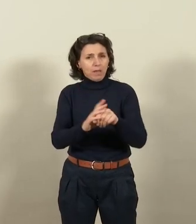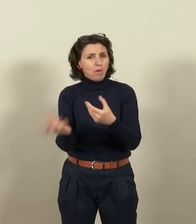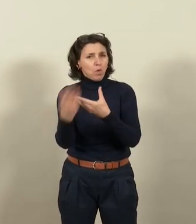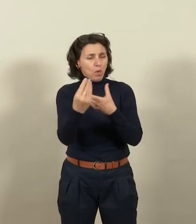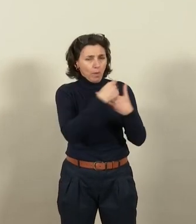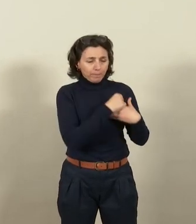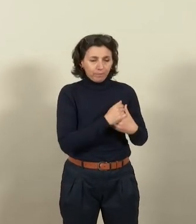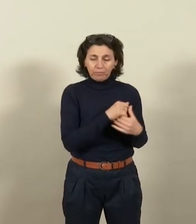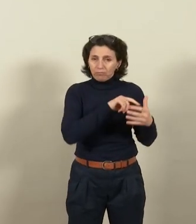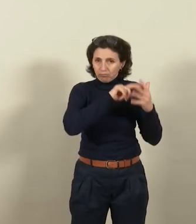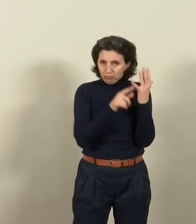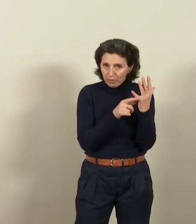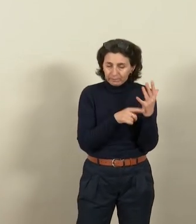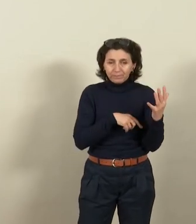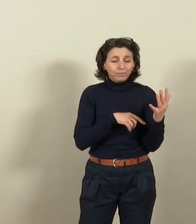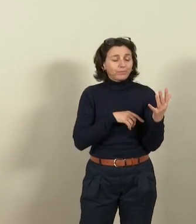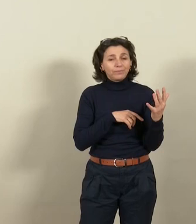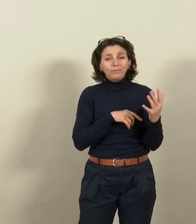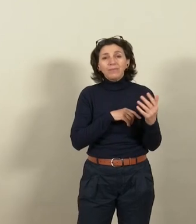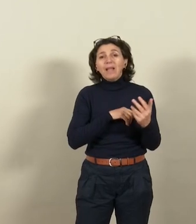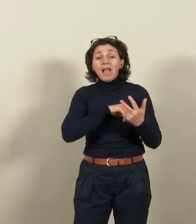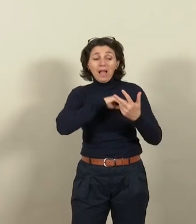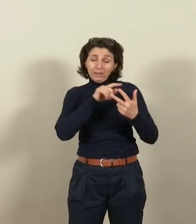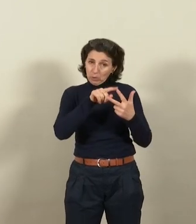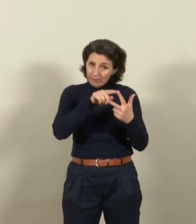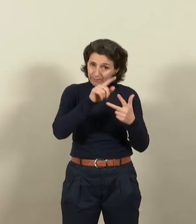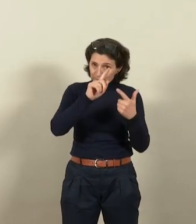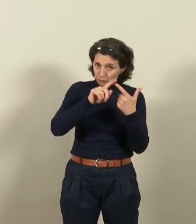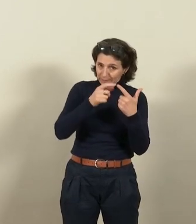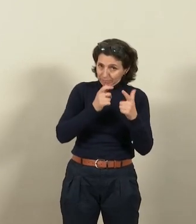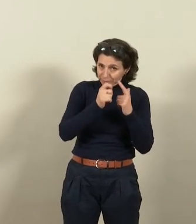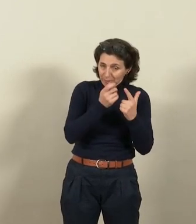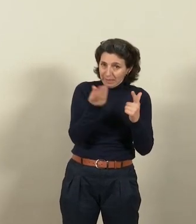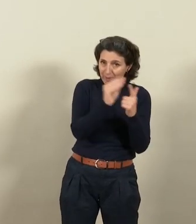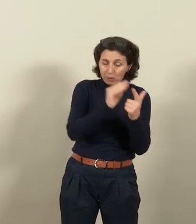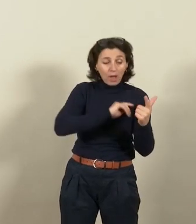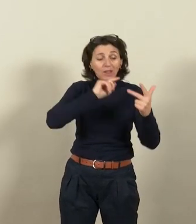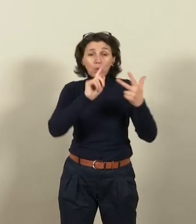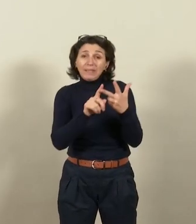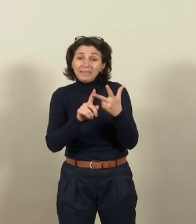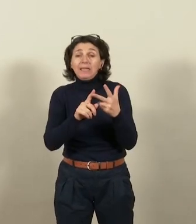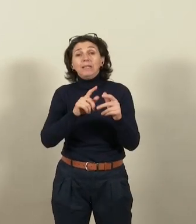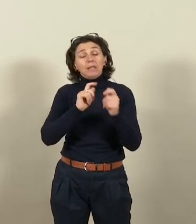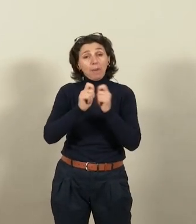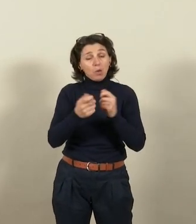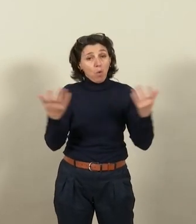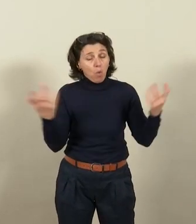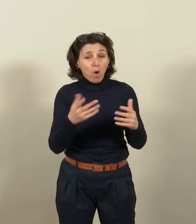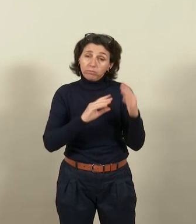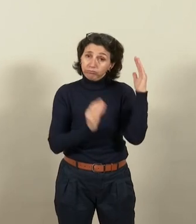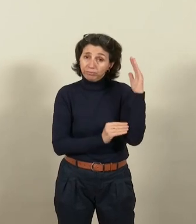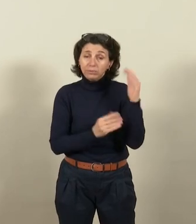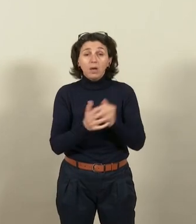prioritaire la troisème et dernière délibération porte sur la mise en place d'un plan de prévention et de lutte contre les violences sexistes et